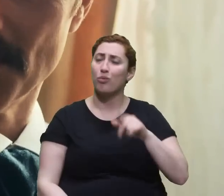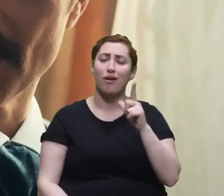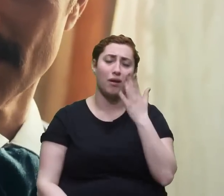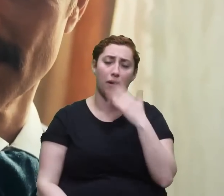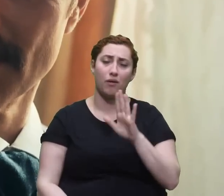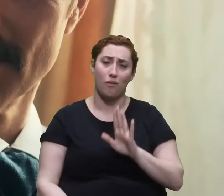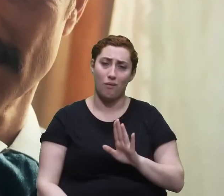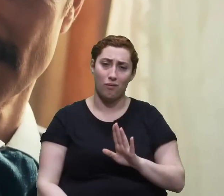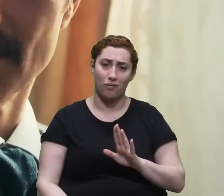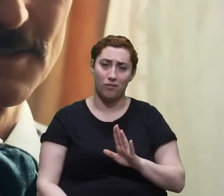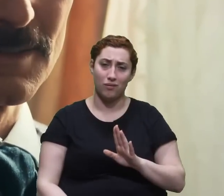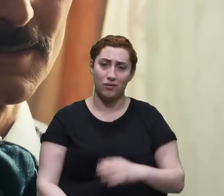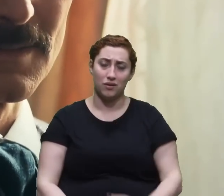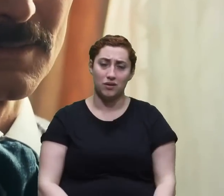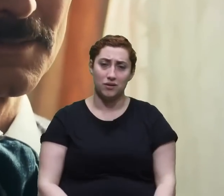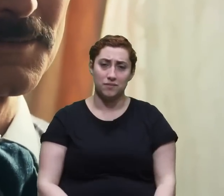gerek kalmayacak.